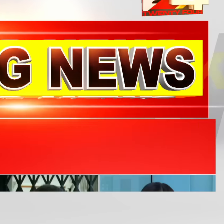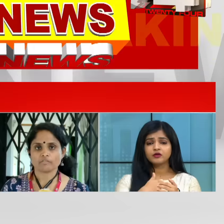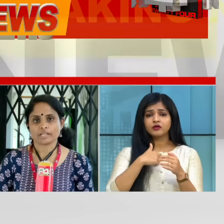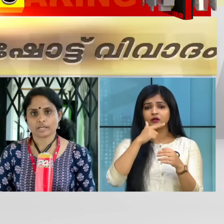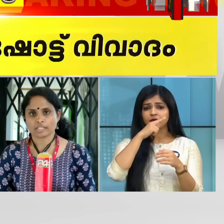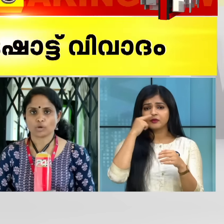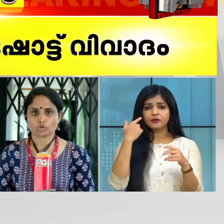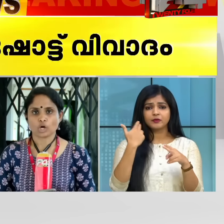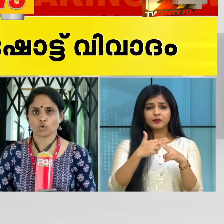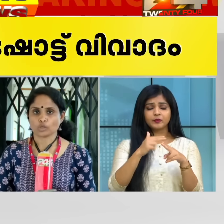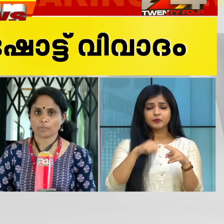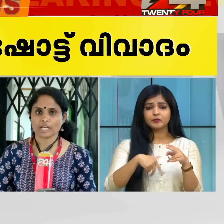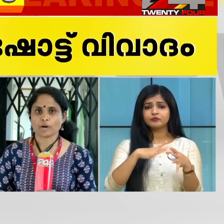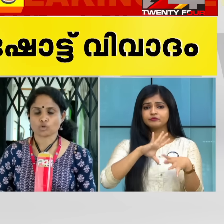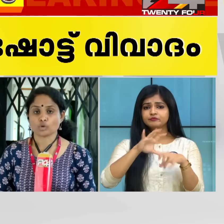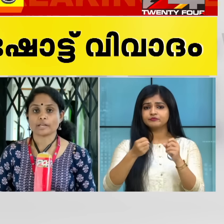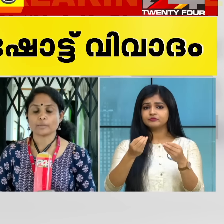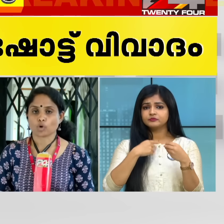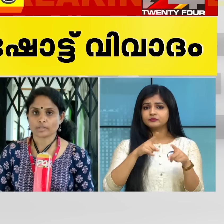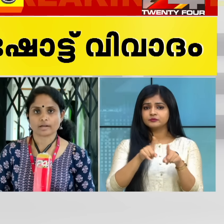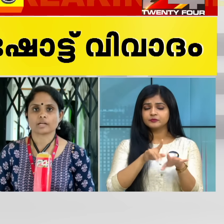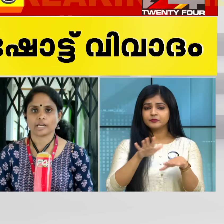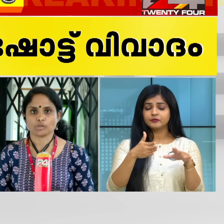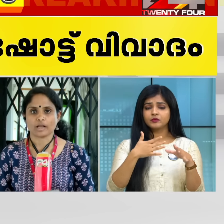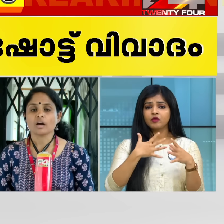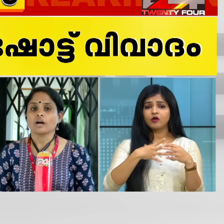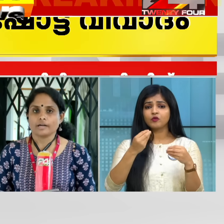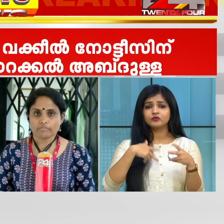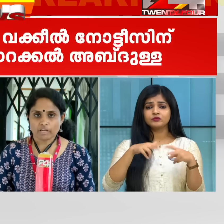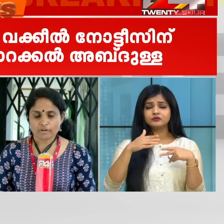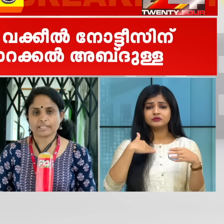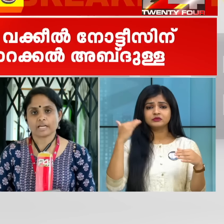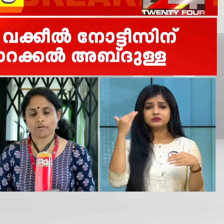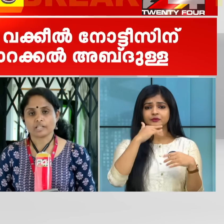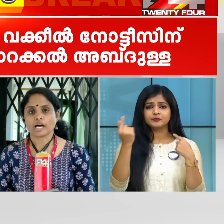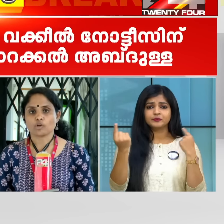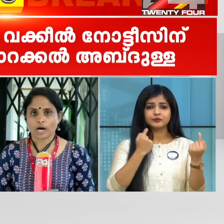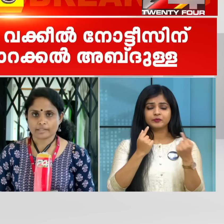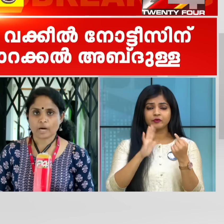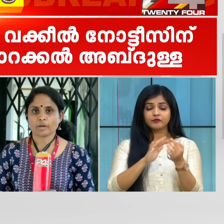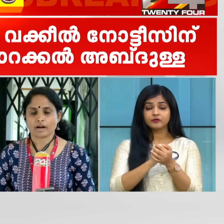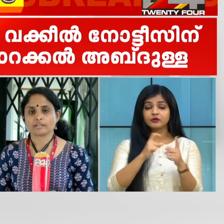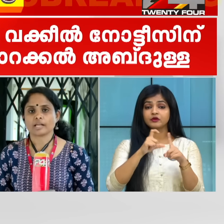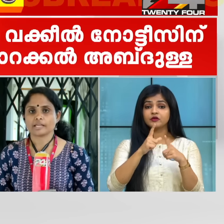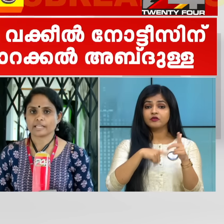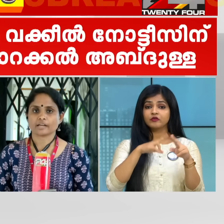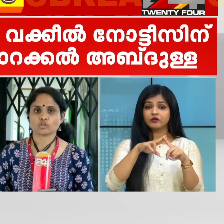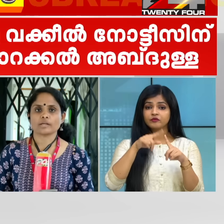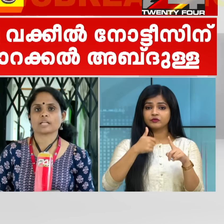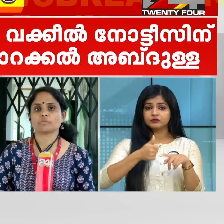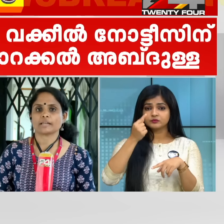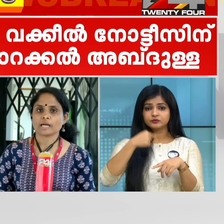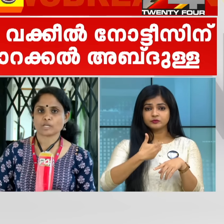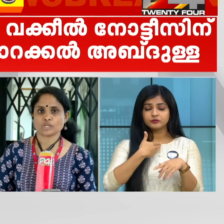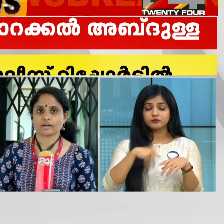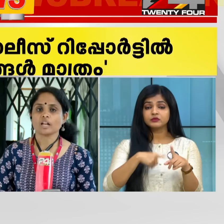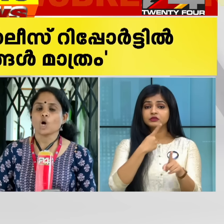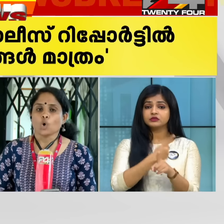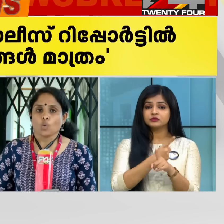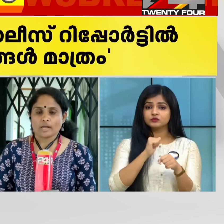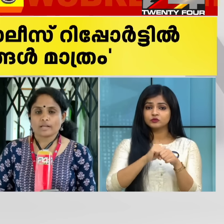മാനഹാനി, വ്യക്തിഹത്യ ഉണ്ടാക്കുന്ന ഒരു നടപടിയായി മാറുന്നുണ്ട്. തനിക്ക് പുറത്തിറങ്ങാൻ കഴിയുന്നില്ല. DYFI നേതാവാണ്, താനൊരു അധ്യാപകനാണ്. തനിക്കെതിരെ നടത്തുന്ന ഇത്തരം തെറ്റായ